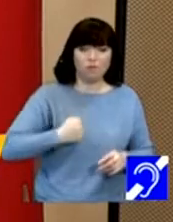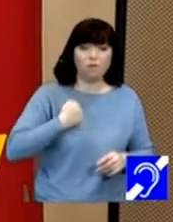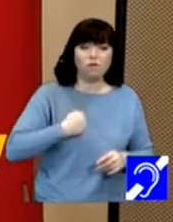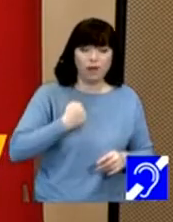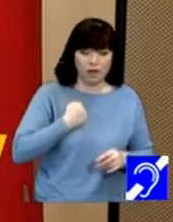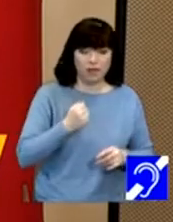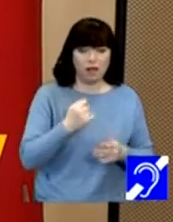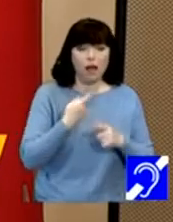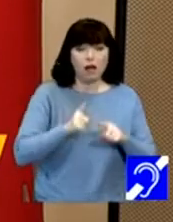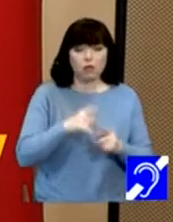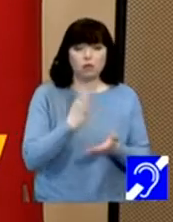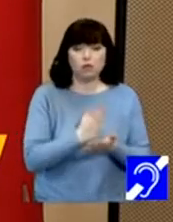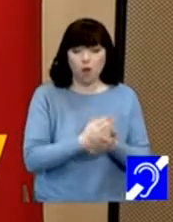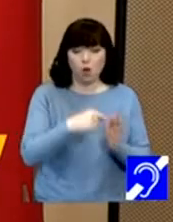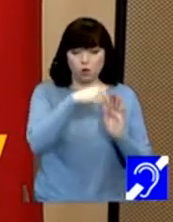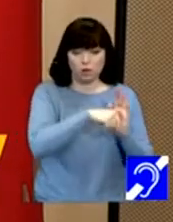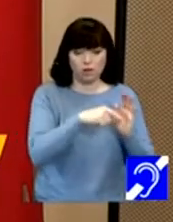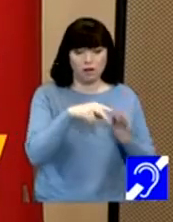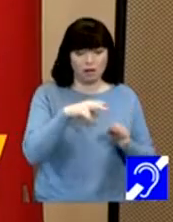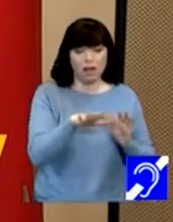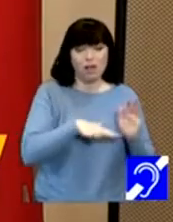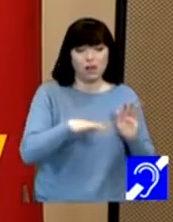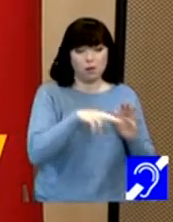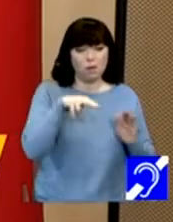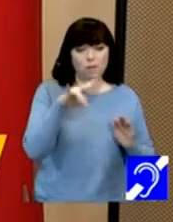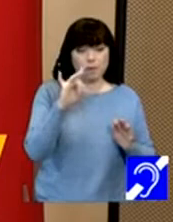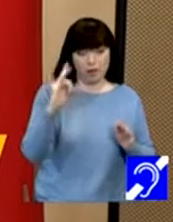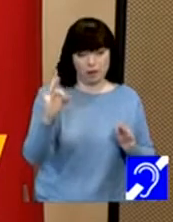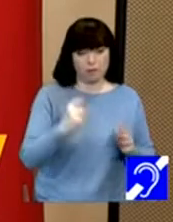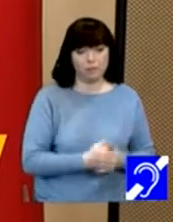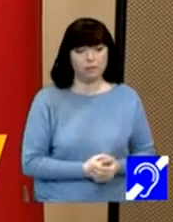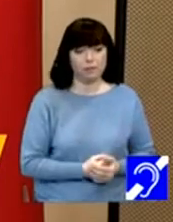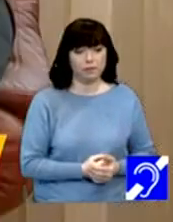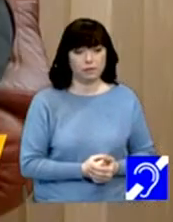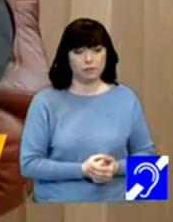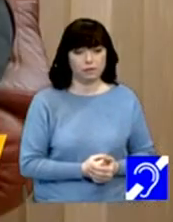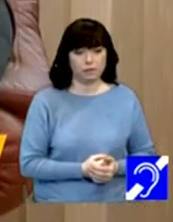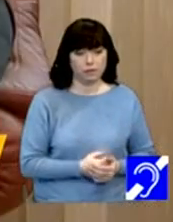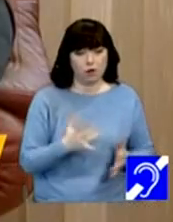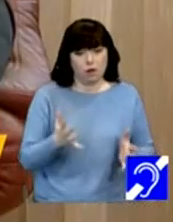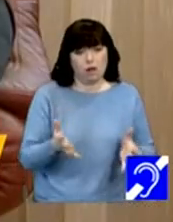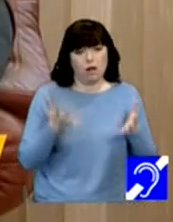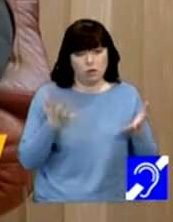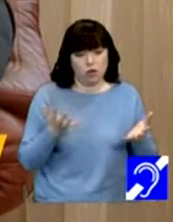ocupație rusă care se află în regiunea separatistă transnistreană? Sigur că